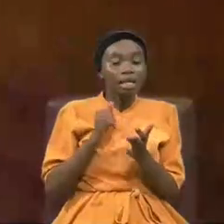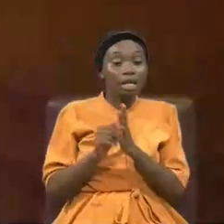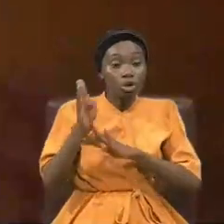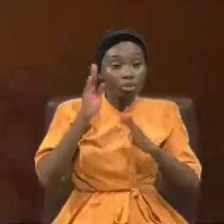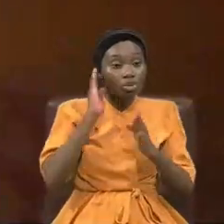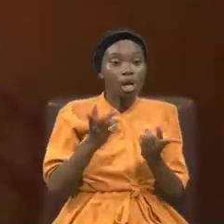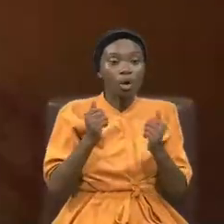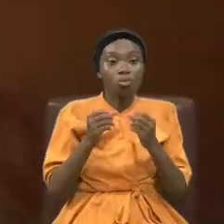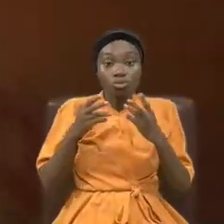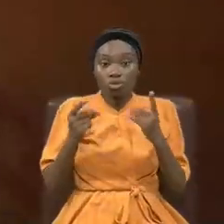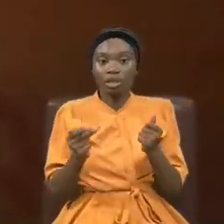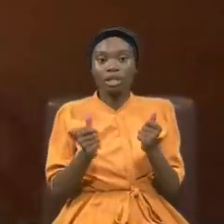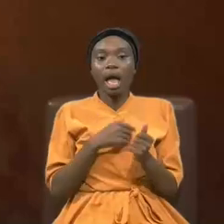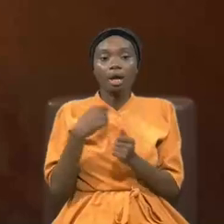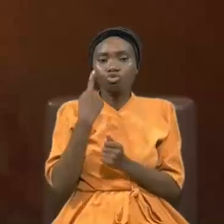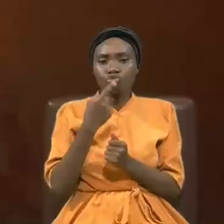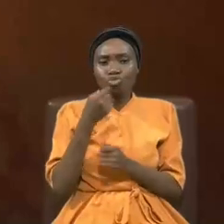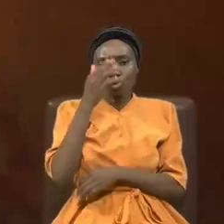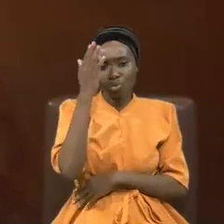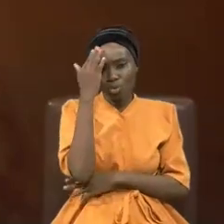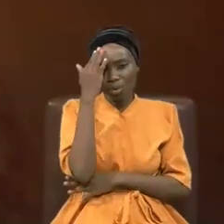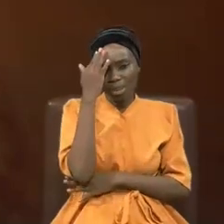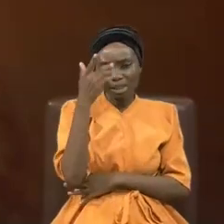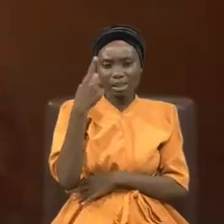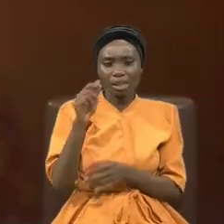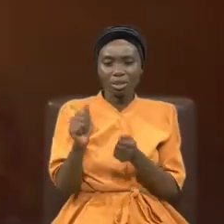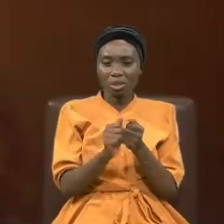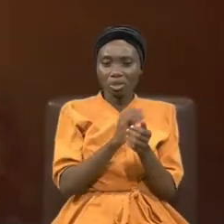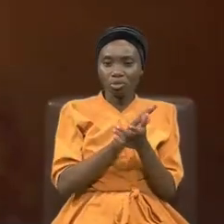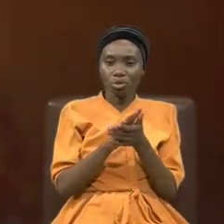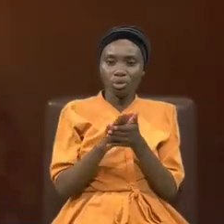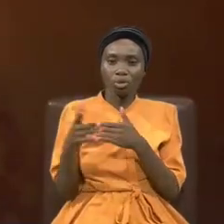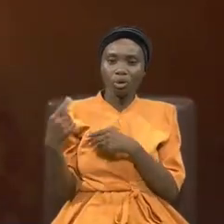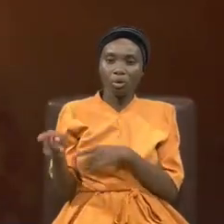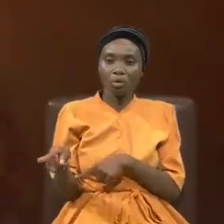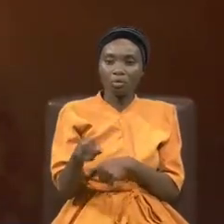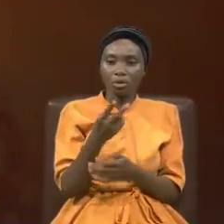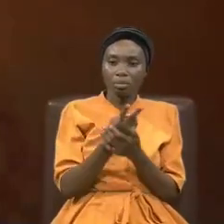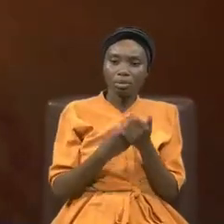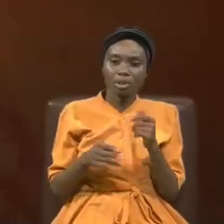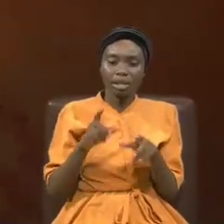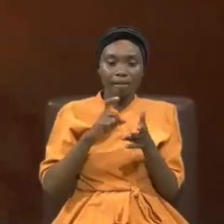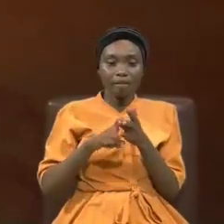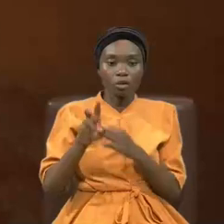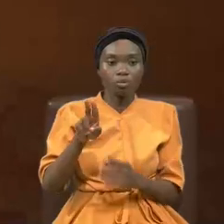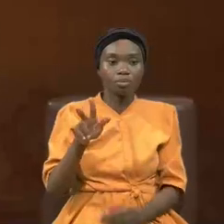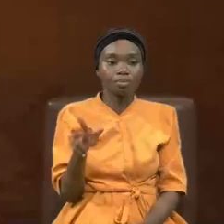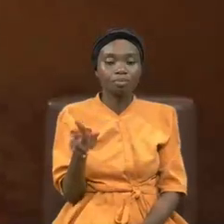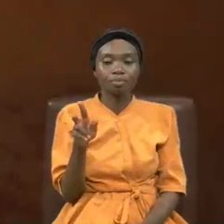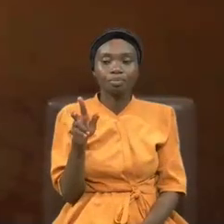ruine surgira. Et qui connaît les châtiments des uns et des autres. Verset